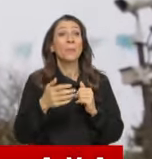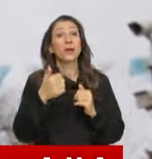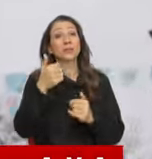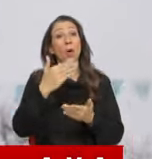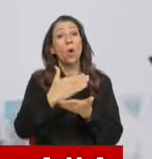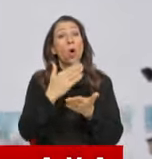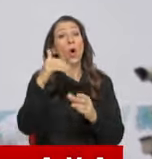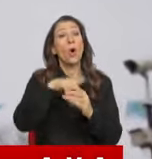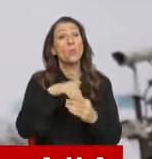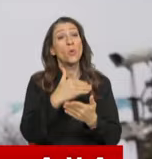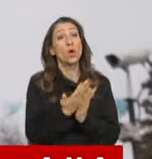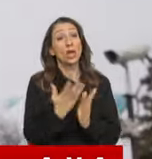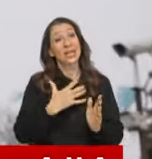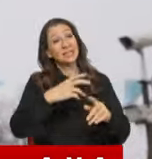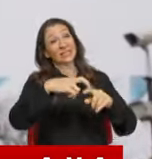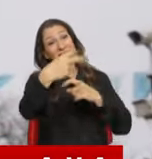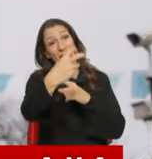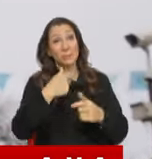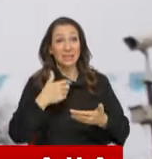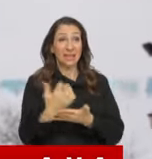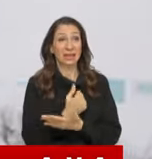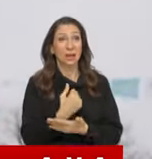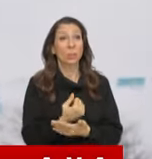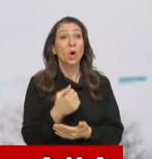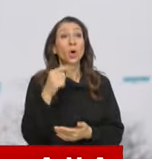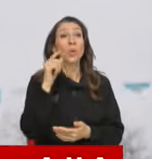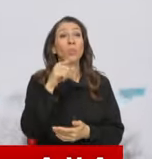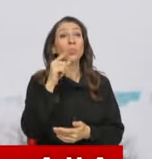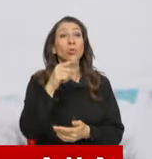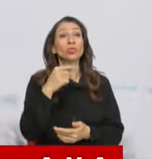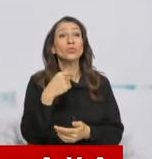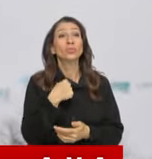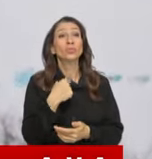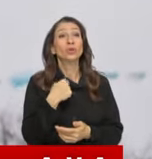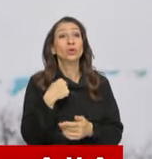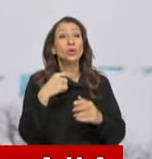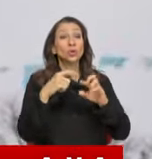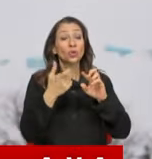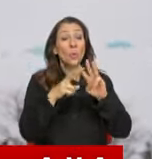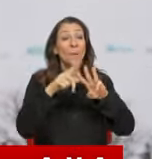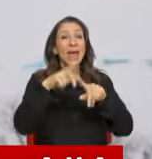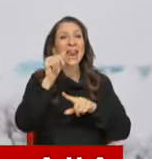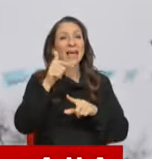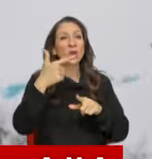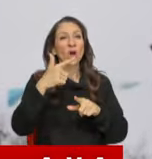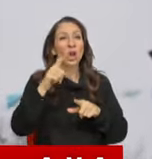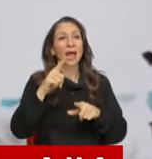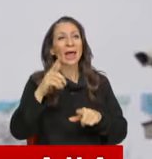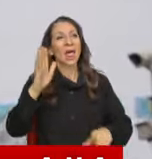görüyor kendisi çekilsin Biz kazanalım Bunun adına bizim Rumeli köylerinde